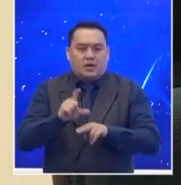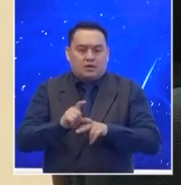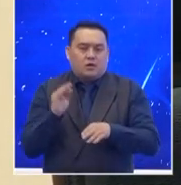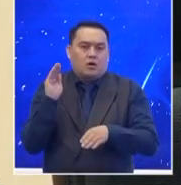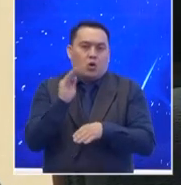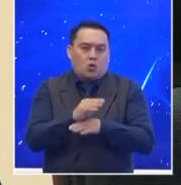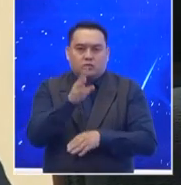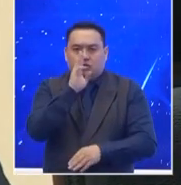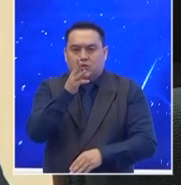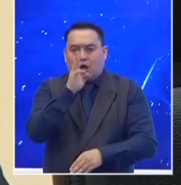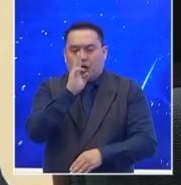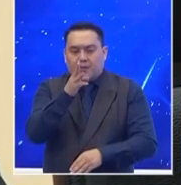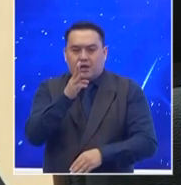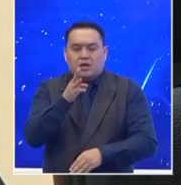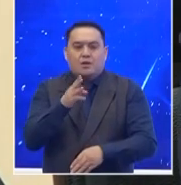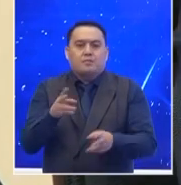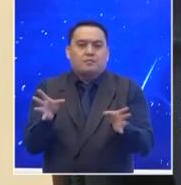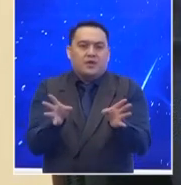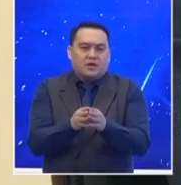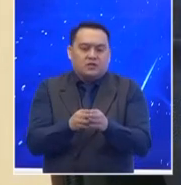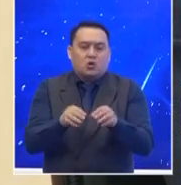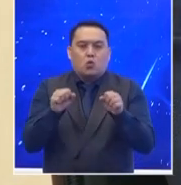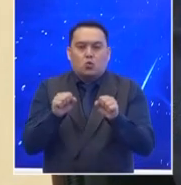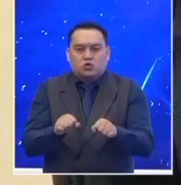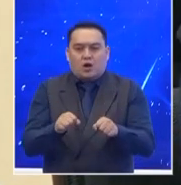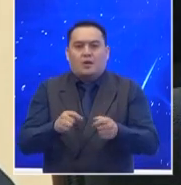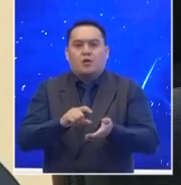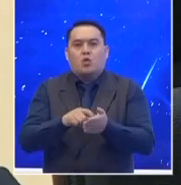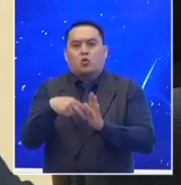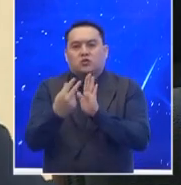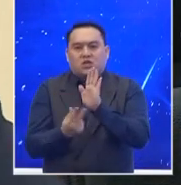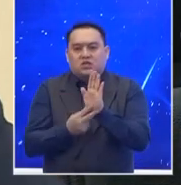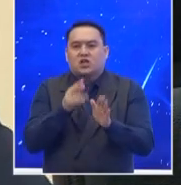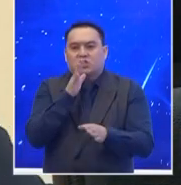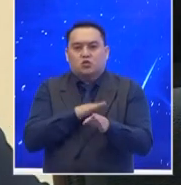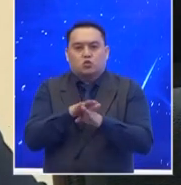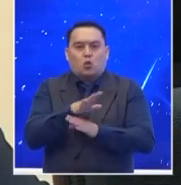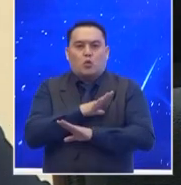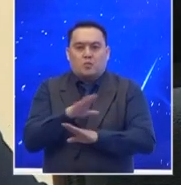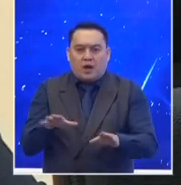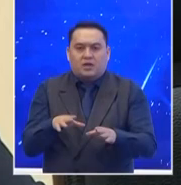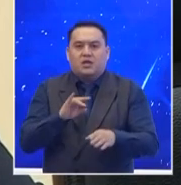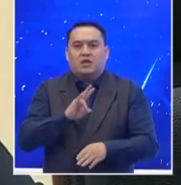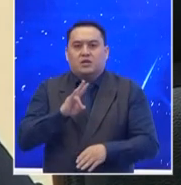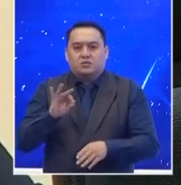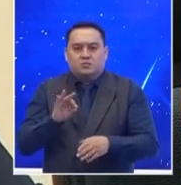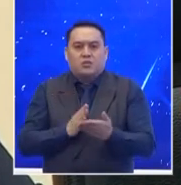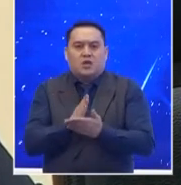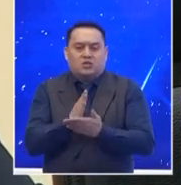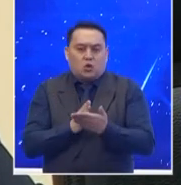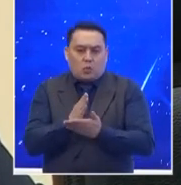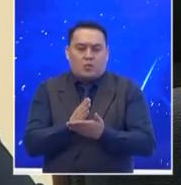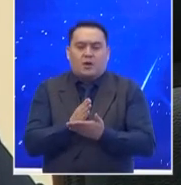Қосымша айлық жедел тергеу бөліністермен қатар құқық учаскелік кәмелетке толмағандар, істері жөніндегі инспекторларына,